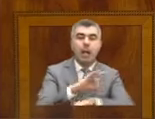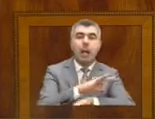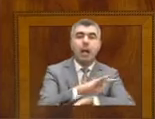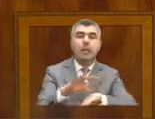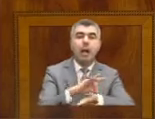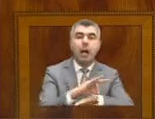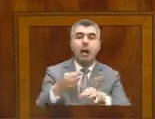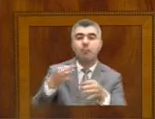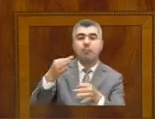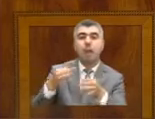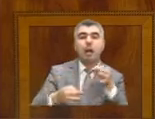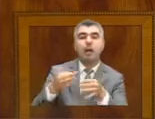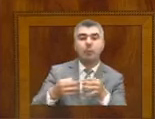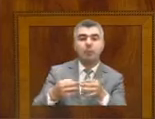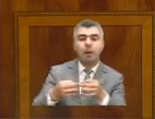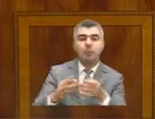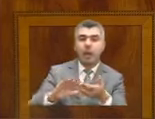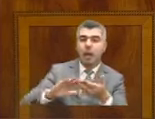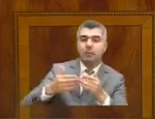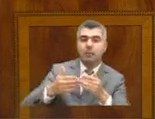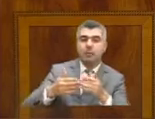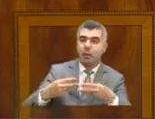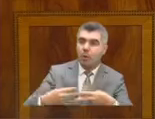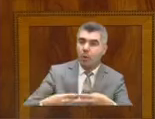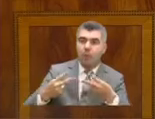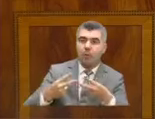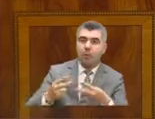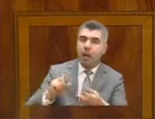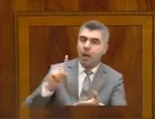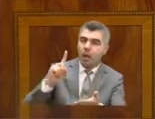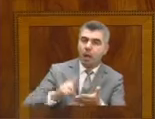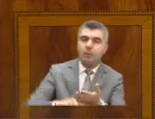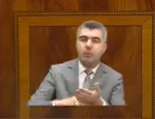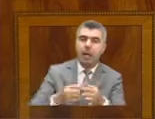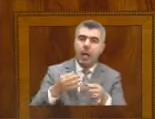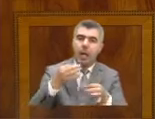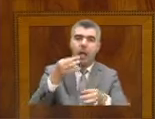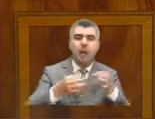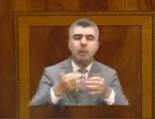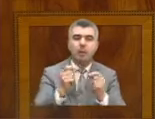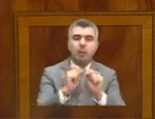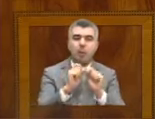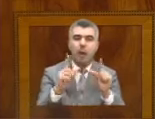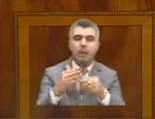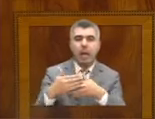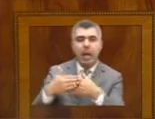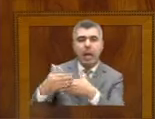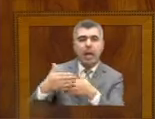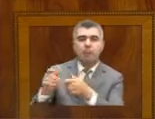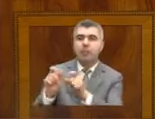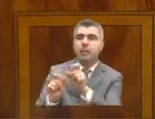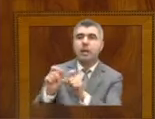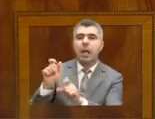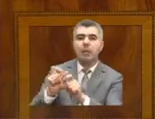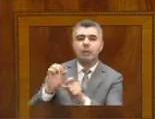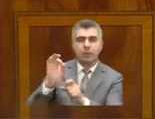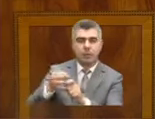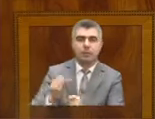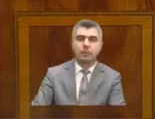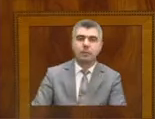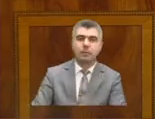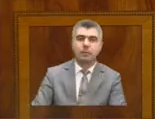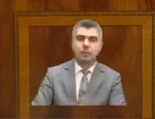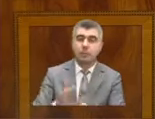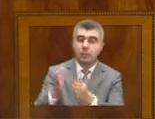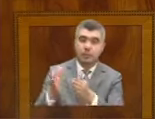القضائية وتحديثها باعتباره رافعة أساسية للعدالة وتقريبها من المواطنين. هذا